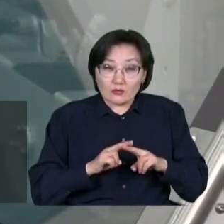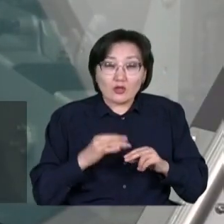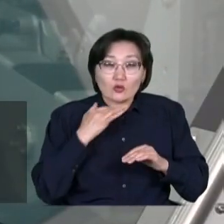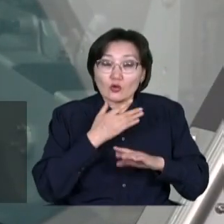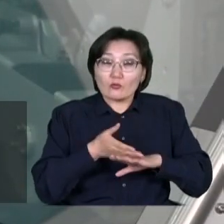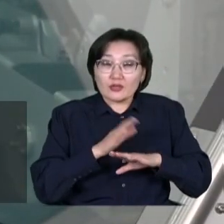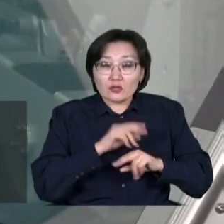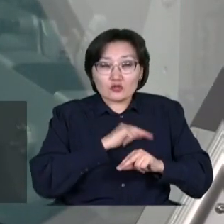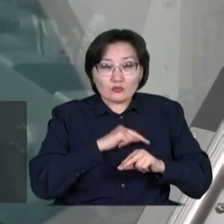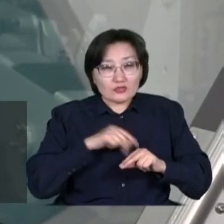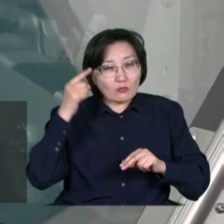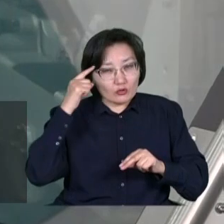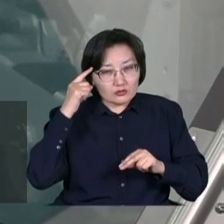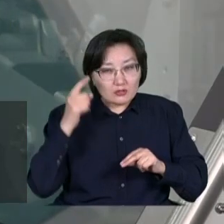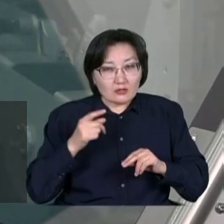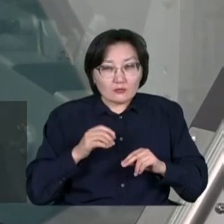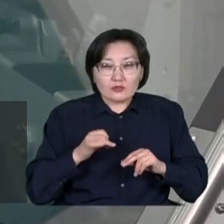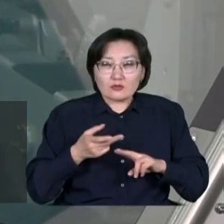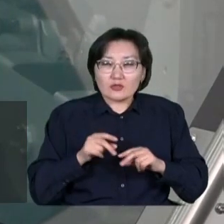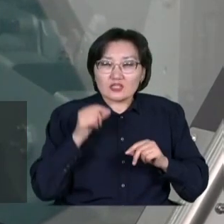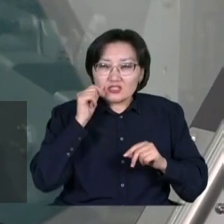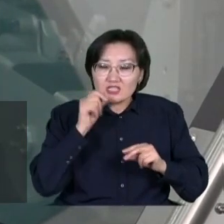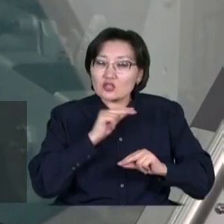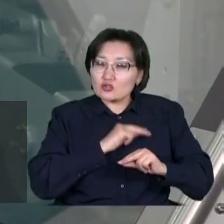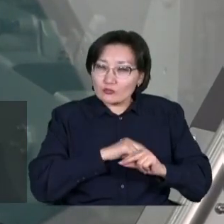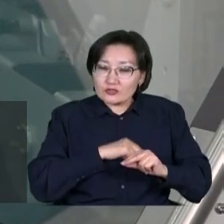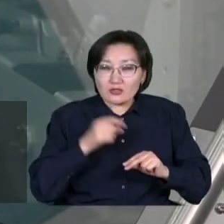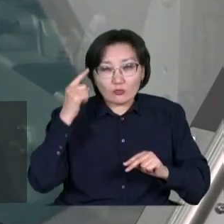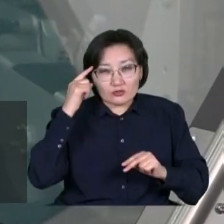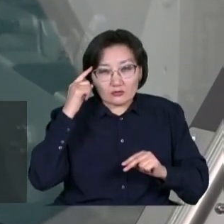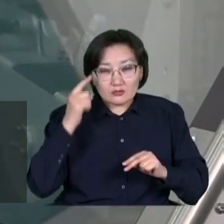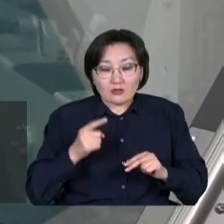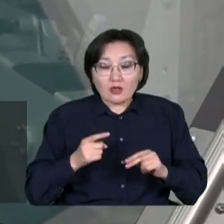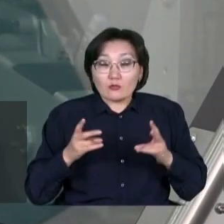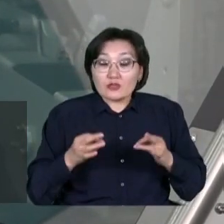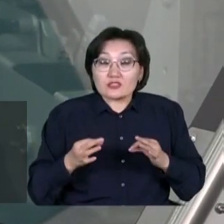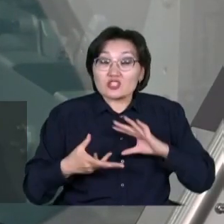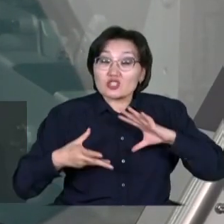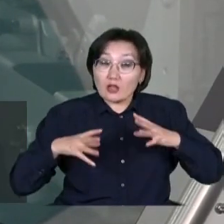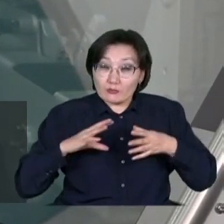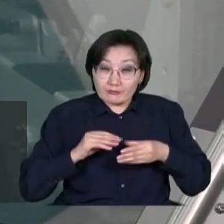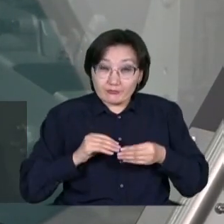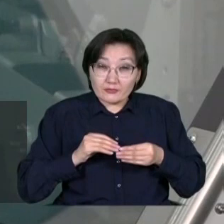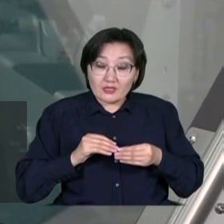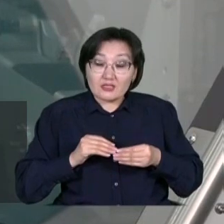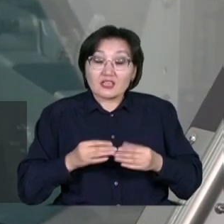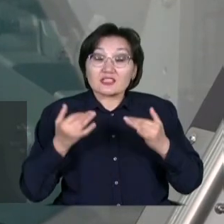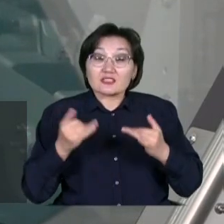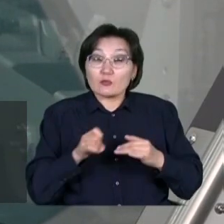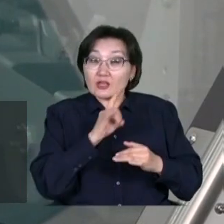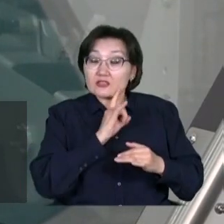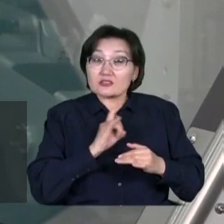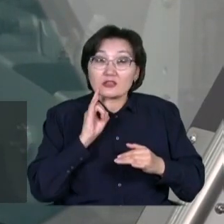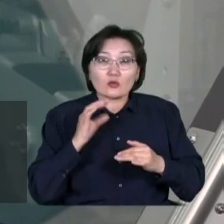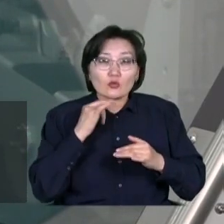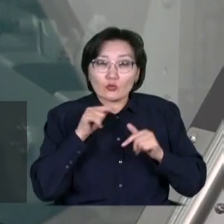деп ойлайды да. Сонымен бұл ер адамның жұмысы ғой деп көбісі не алады. Бірақ енді жалпы қазір әйел адамдар